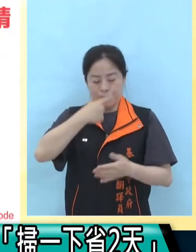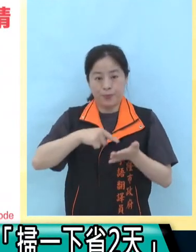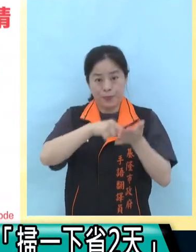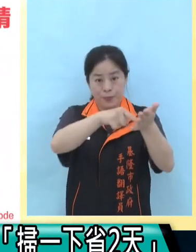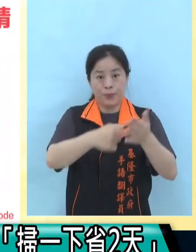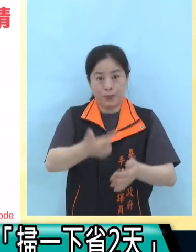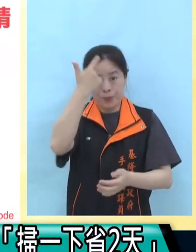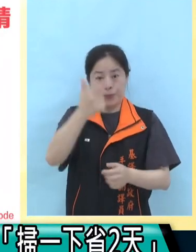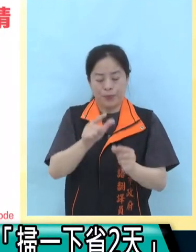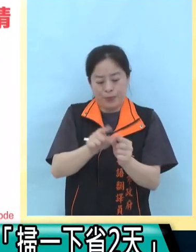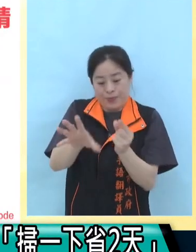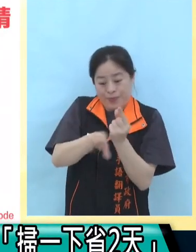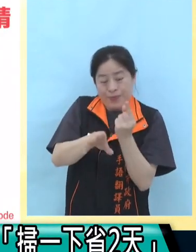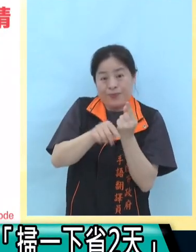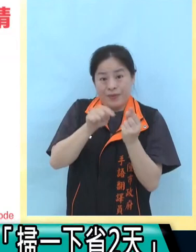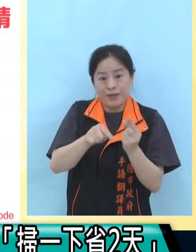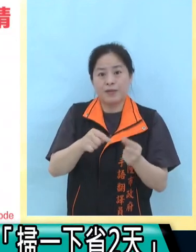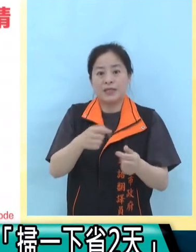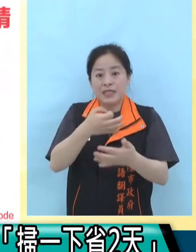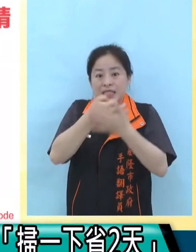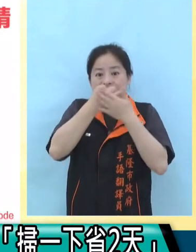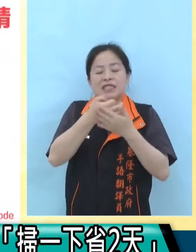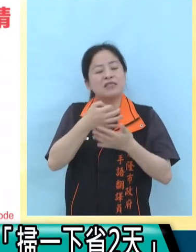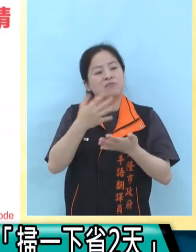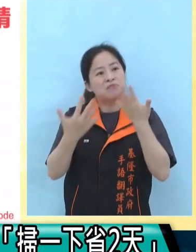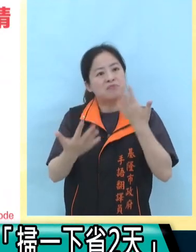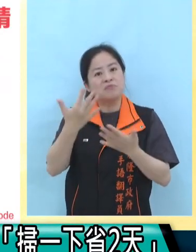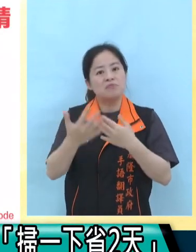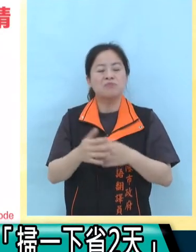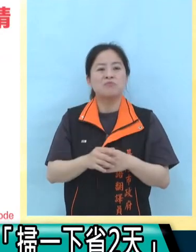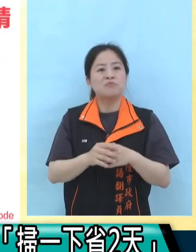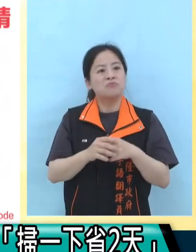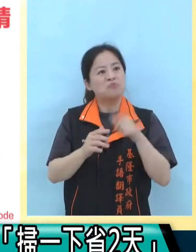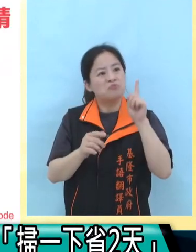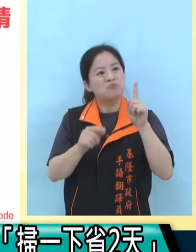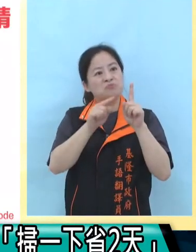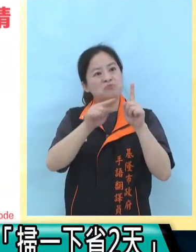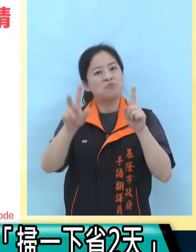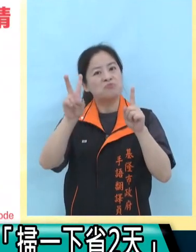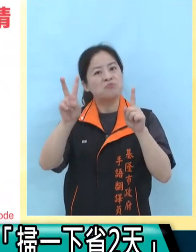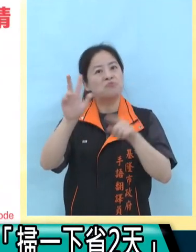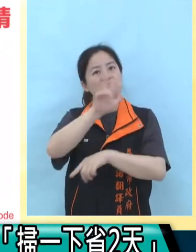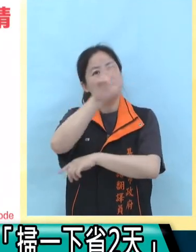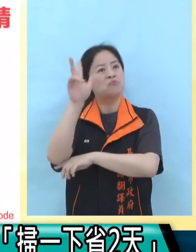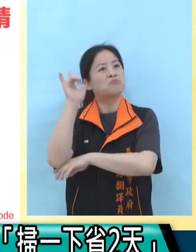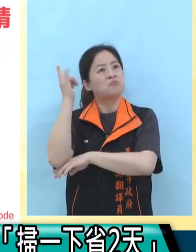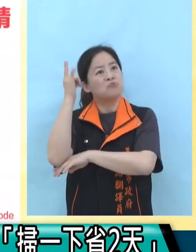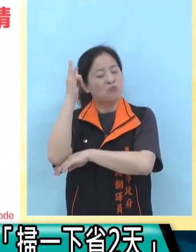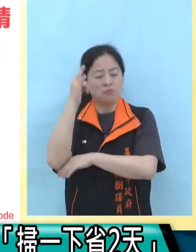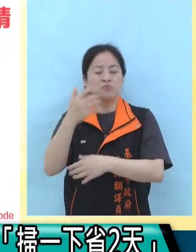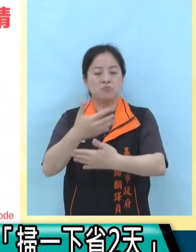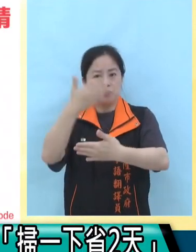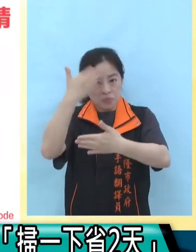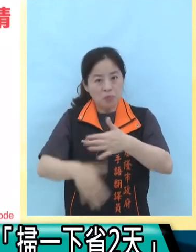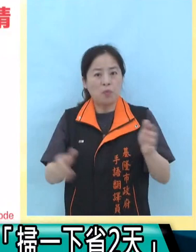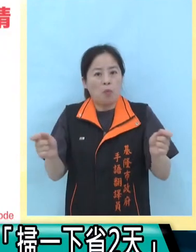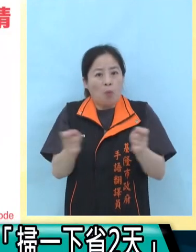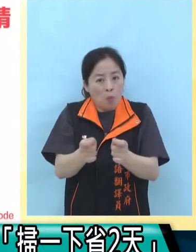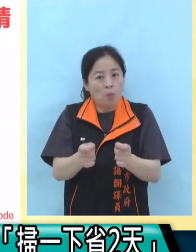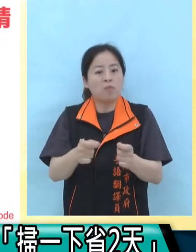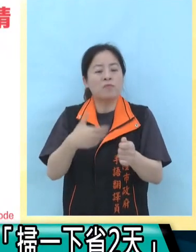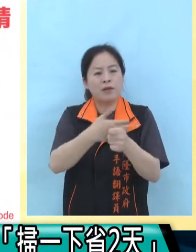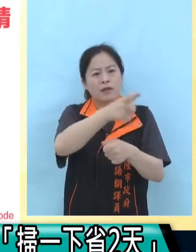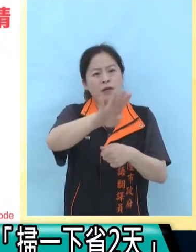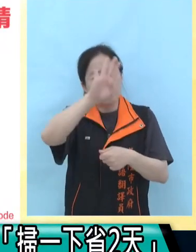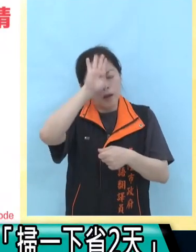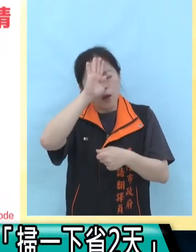通道，我们可以节省大概 1.5 到2天等待的一个这个时间。好，可以让我们的确诊者